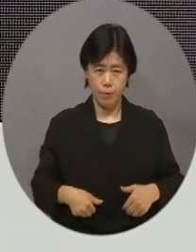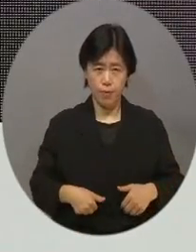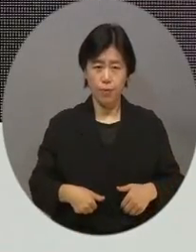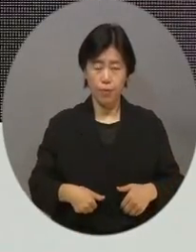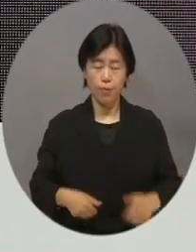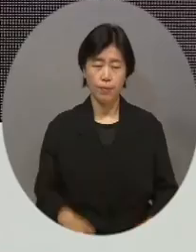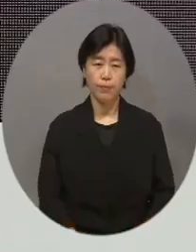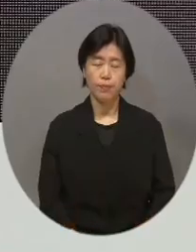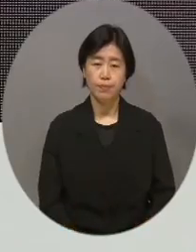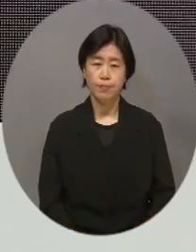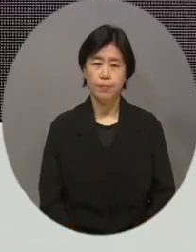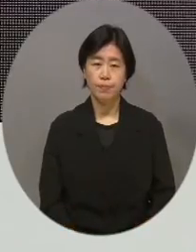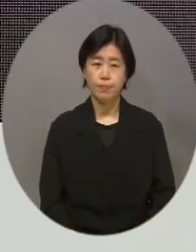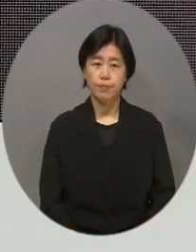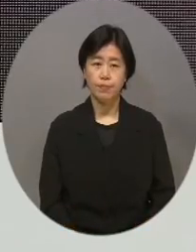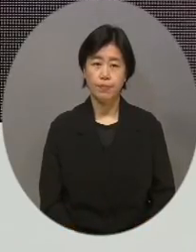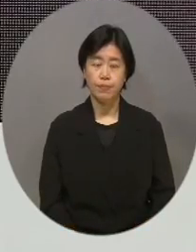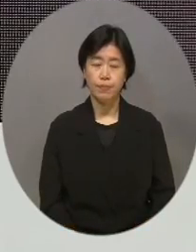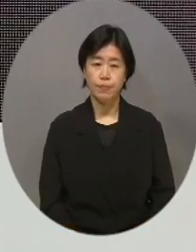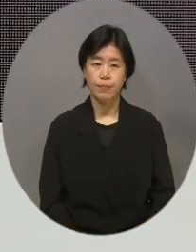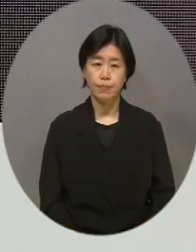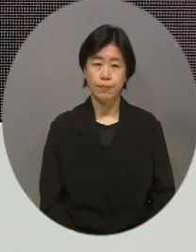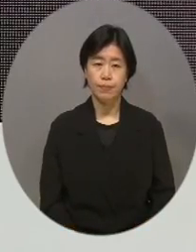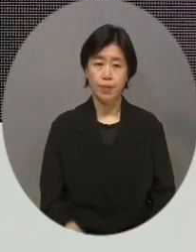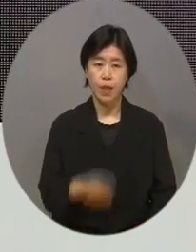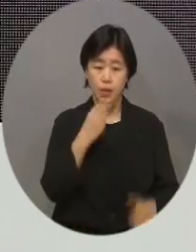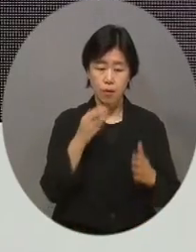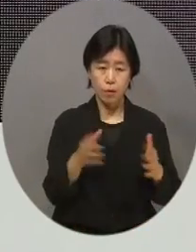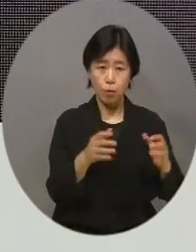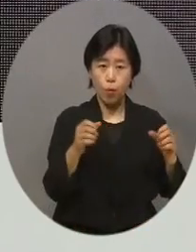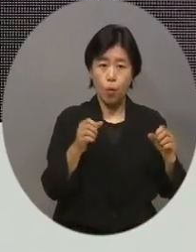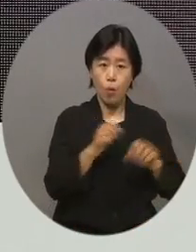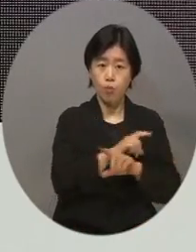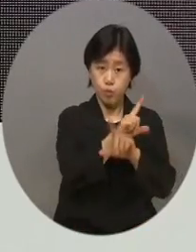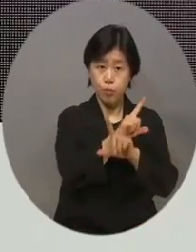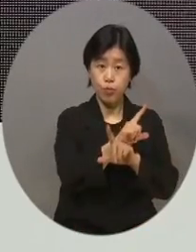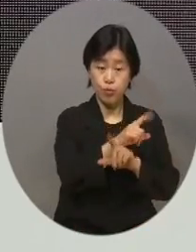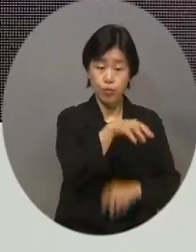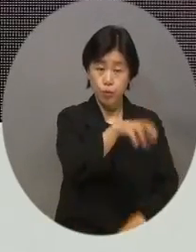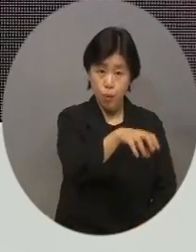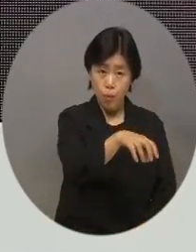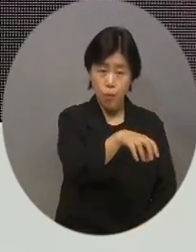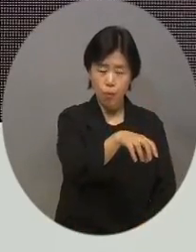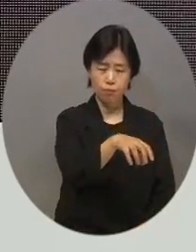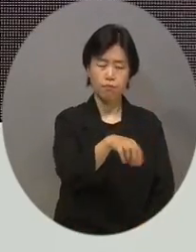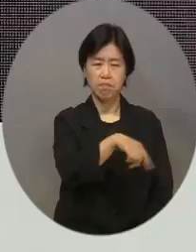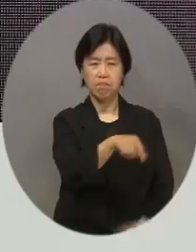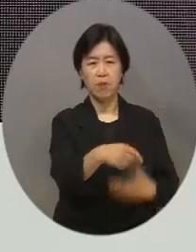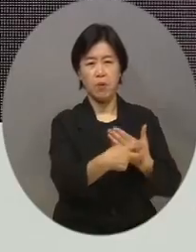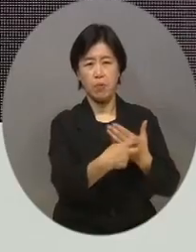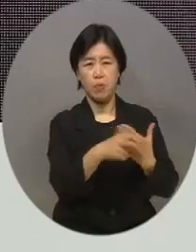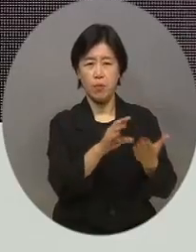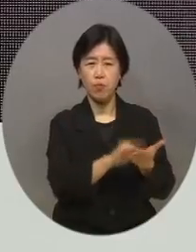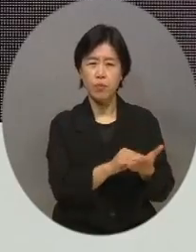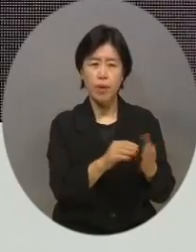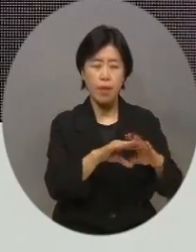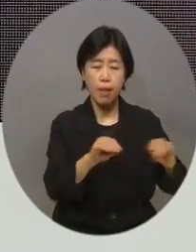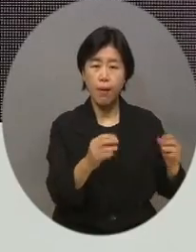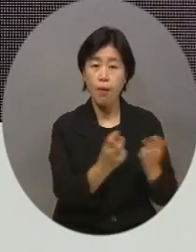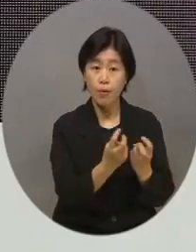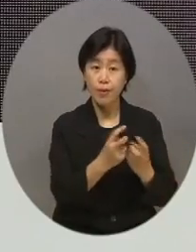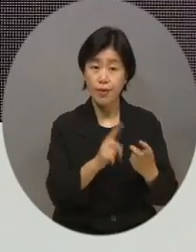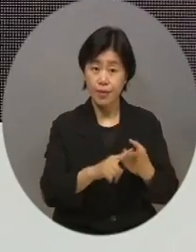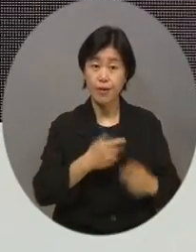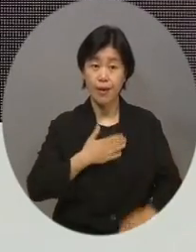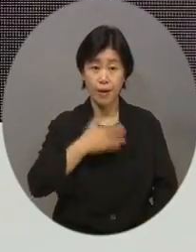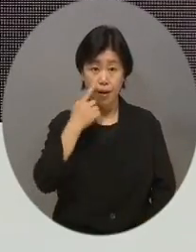상당히 많다고 합니다. 경기 북부 지역의 의료 부족 문제, 실태와 해법을 짚어보겠습니다. 오늘